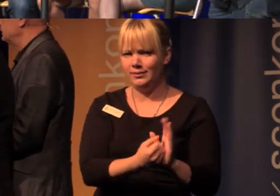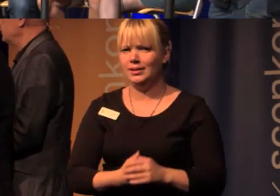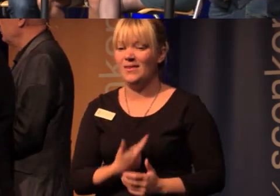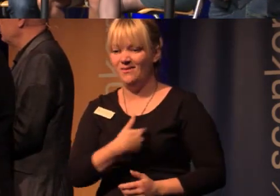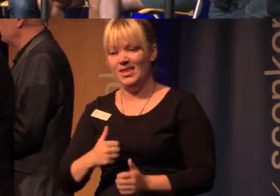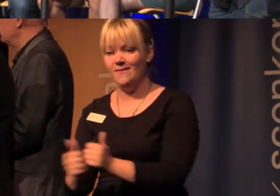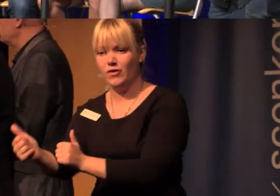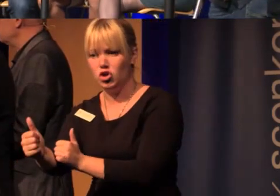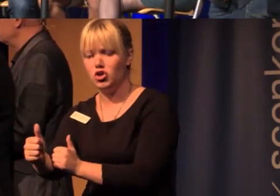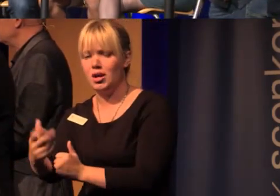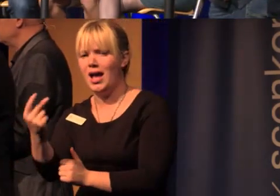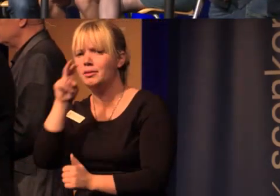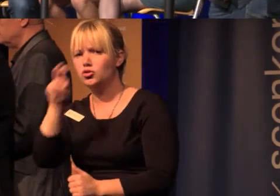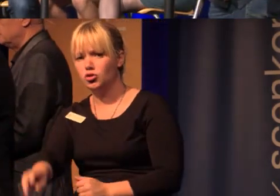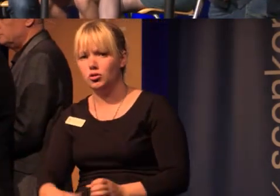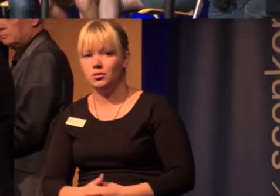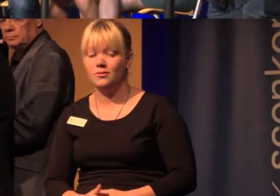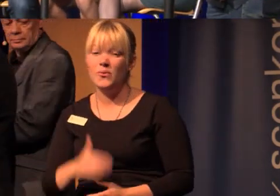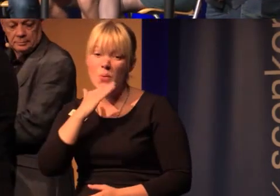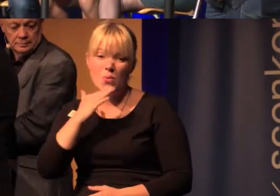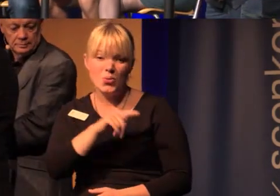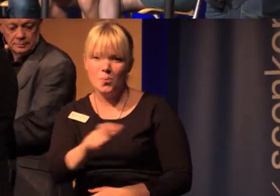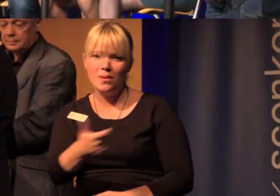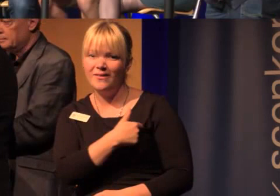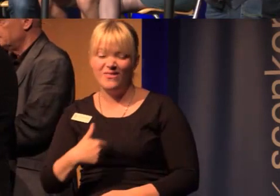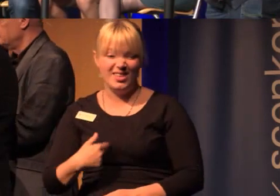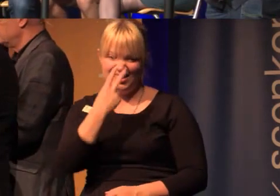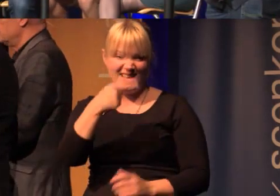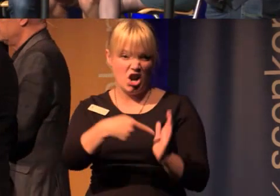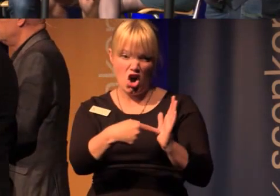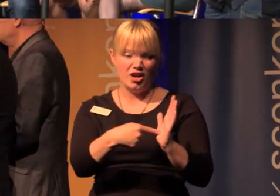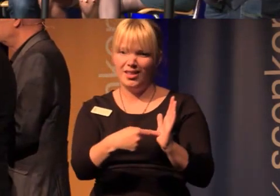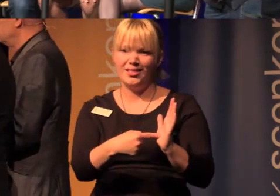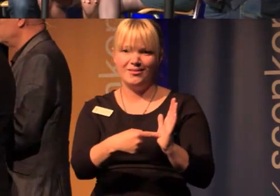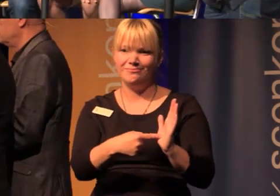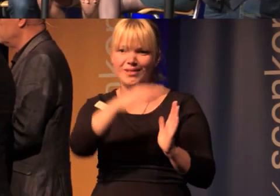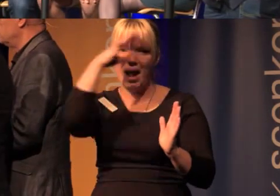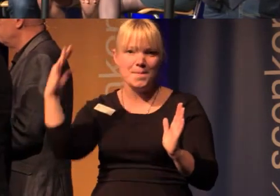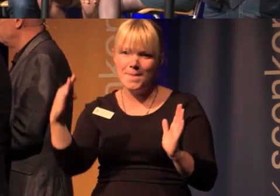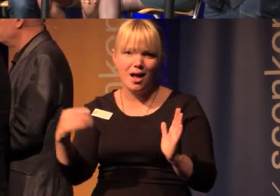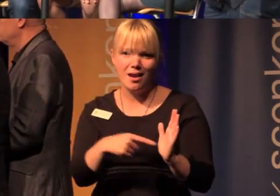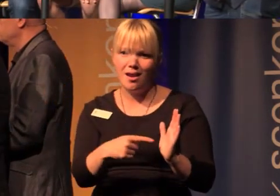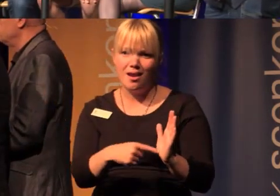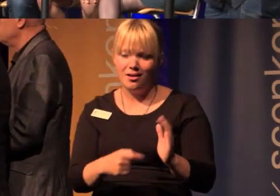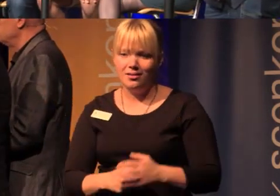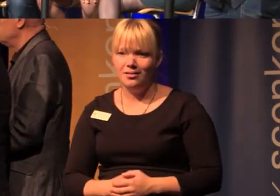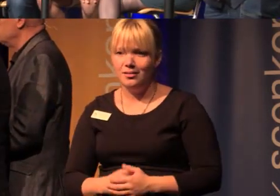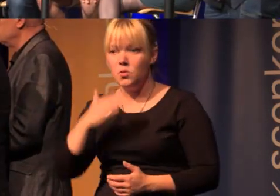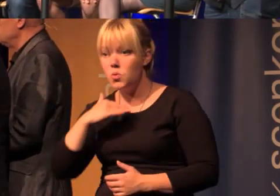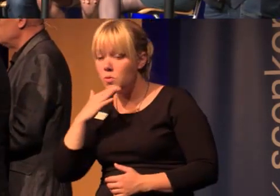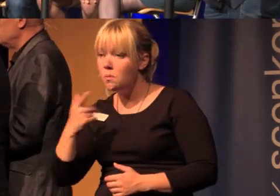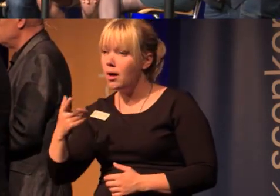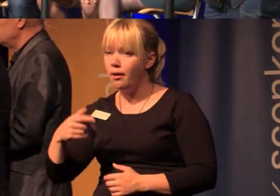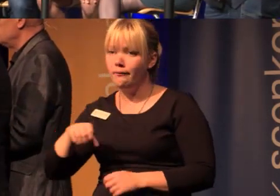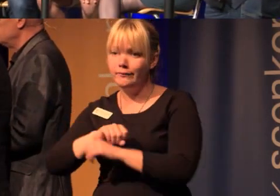väl framförallt så att det är ungdomar som ser att den här lagstiftningen är förlegad, för att det är ungdomar som är överrepresenterade när det kommer till att ladda ner